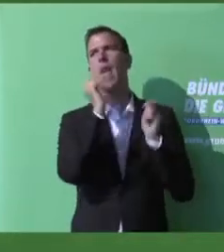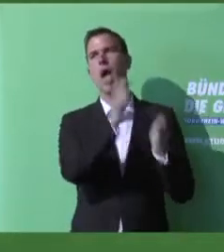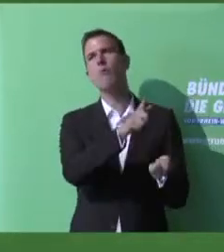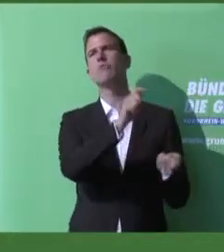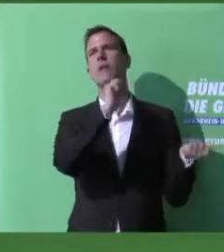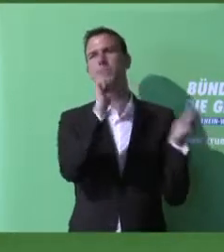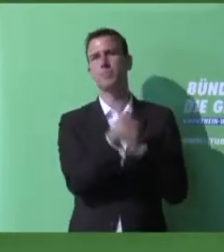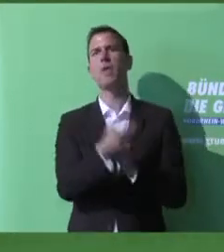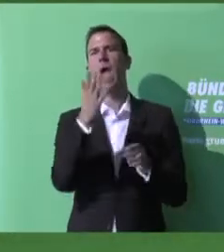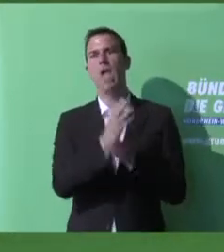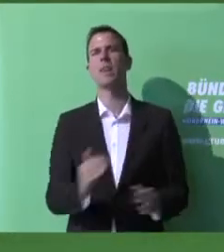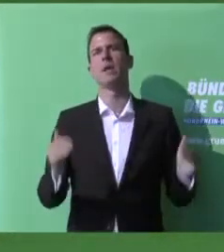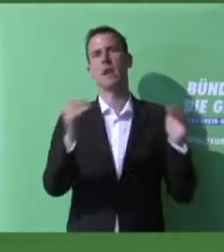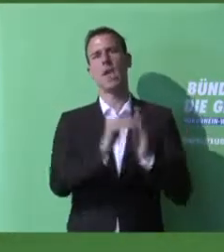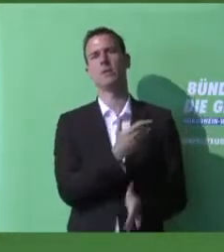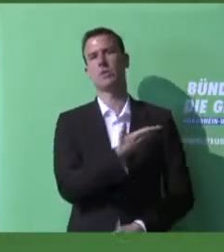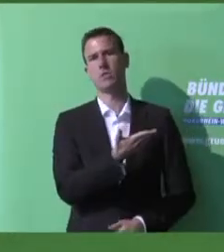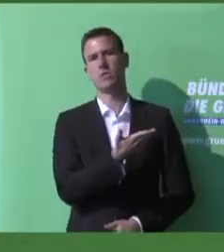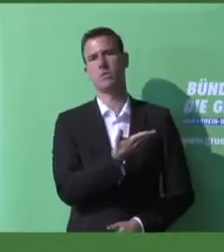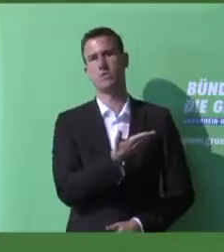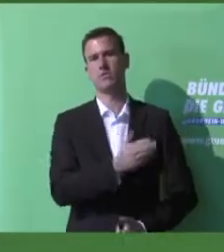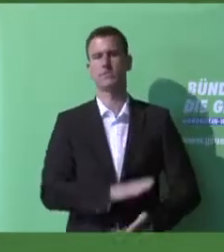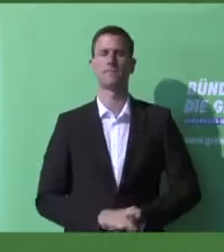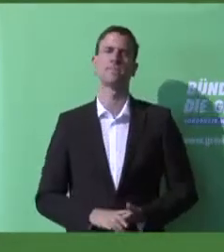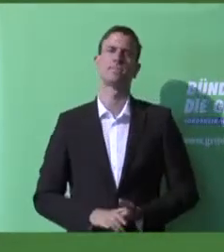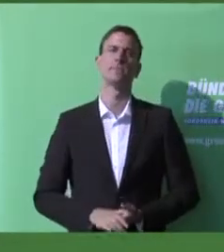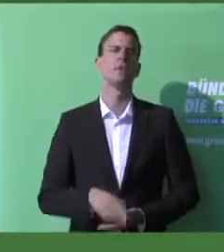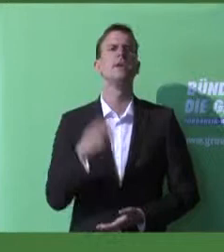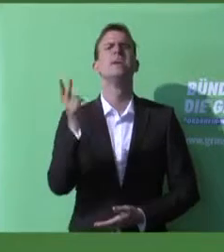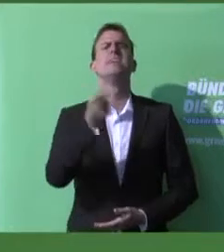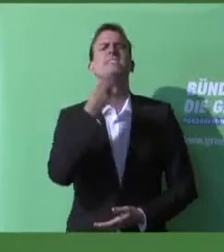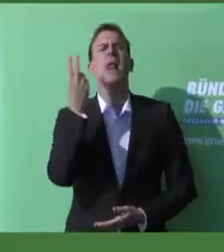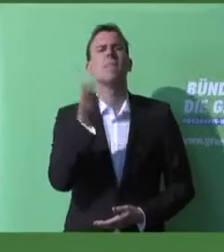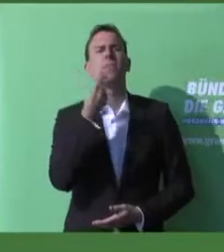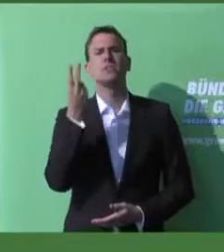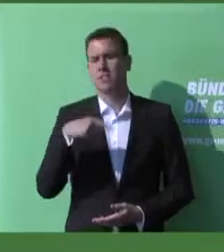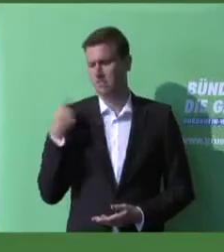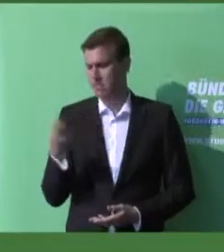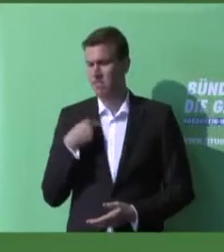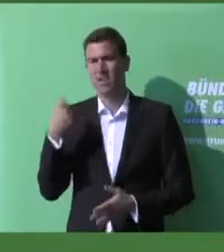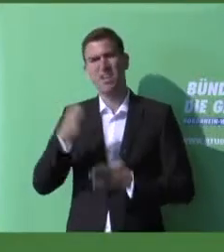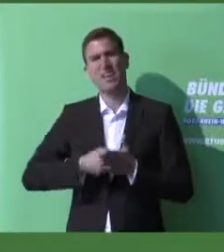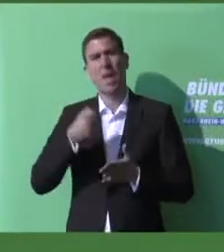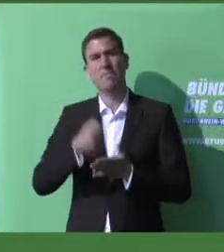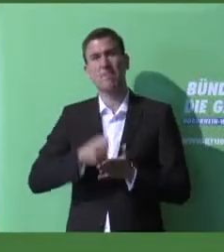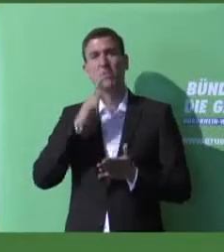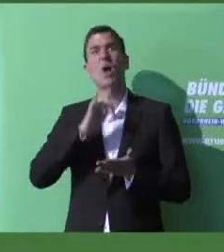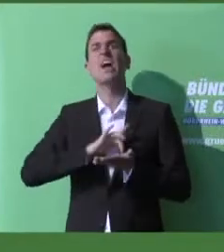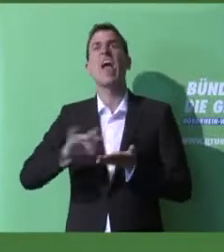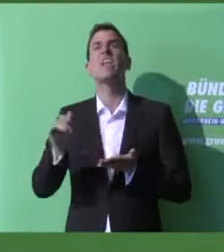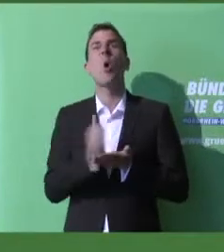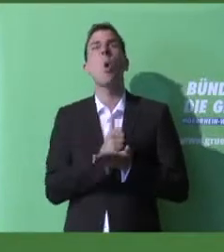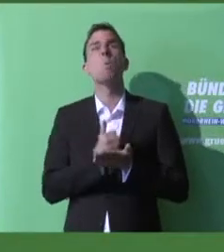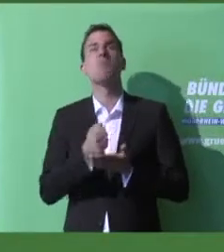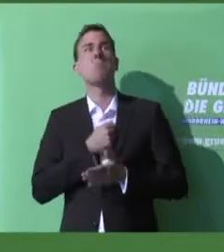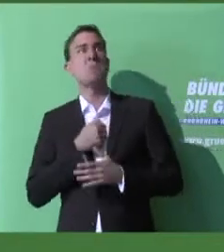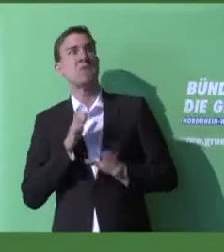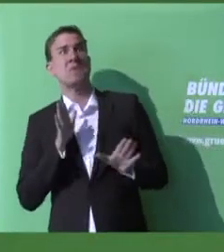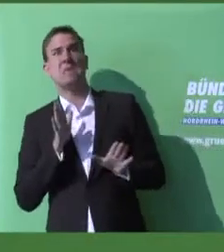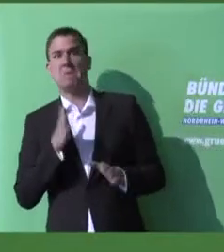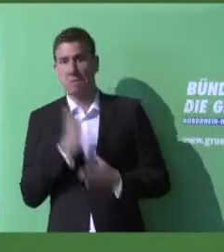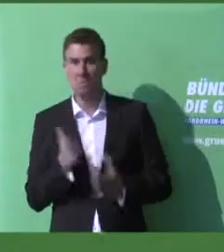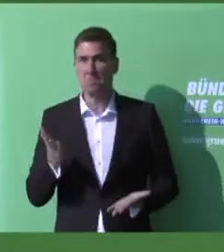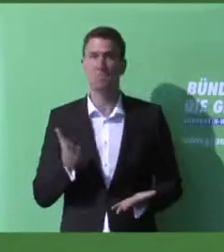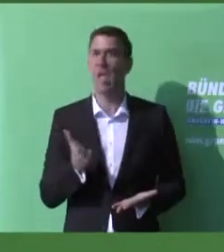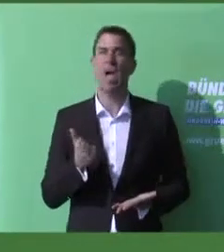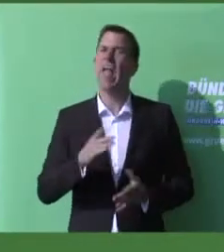zur Gleichstellung bekommt. Und selbstverständlich gilt unser Kampf nicht nur der Homophobie. Der Kampf gegen